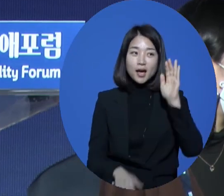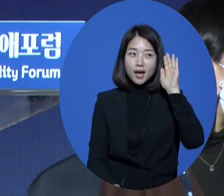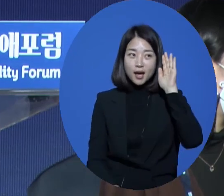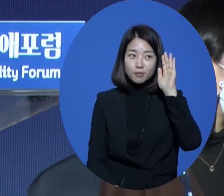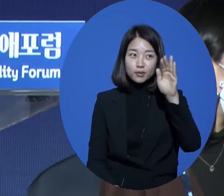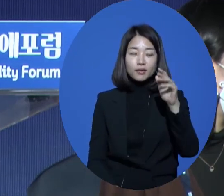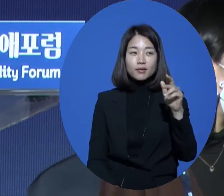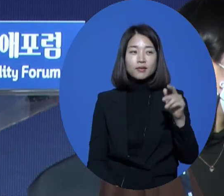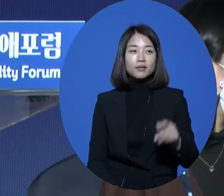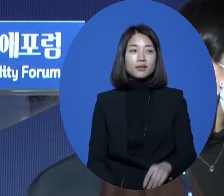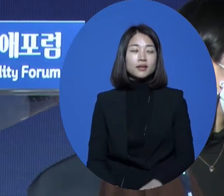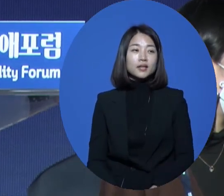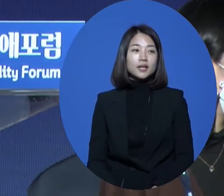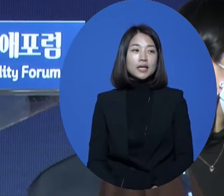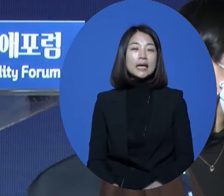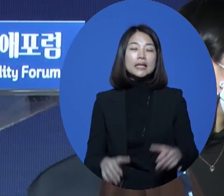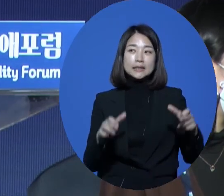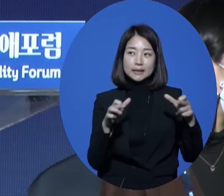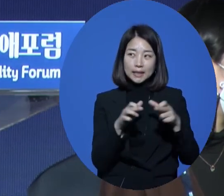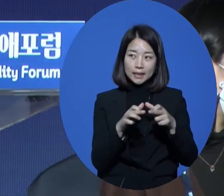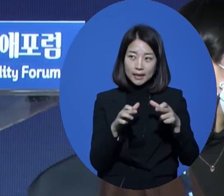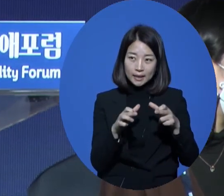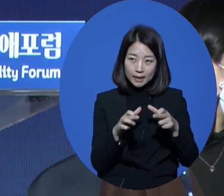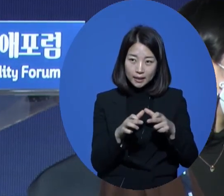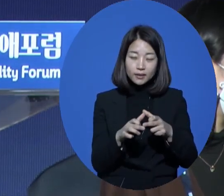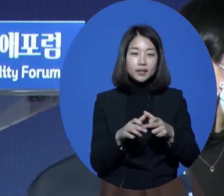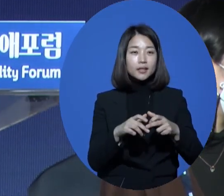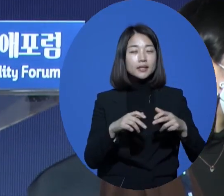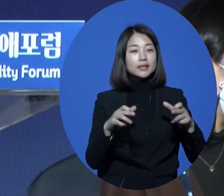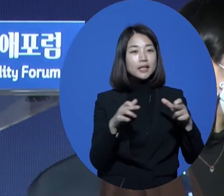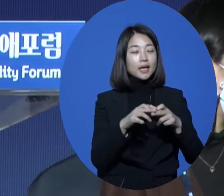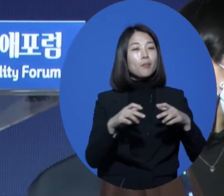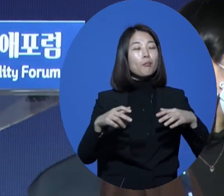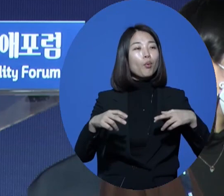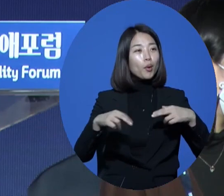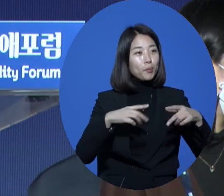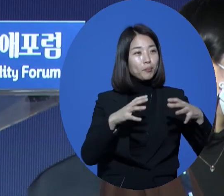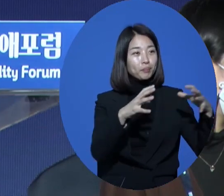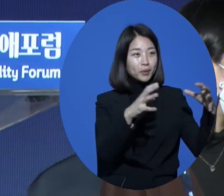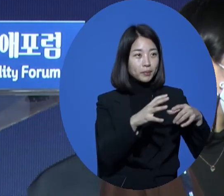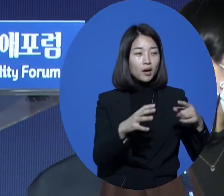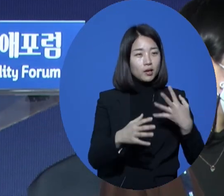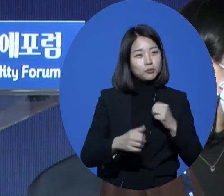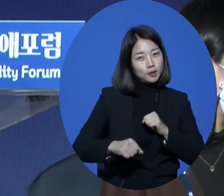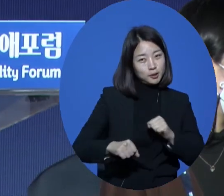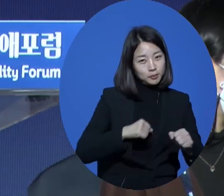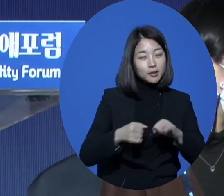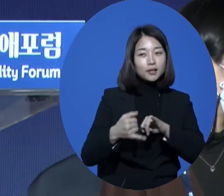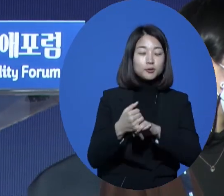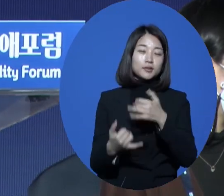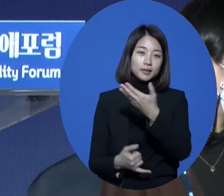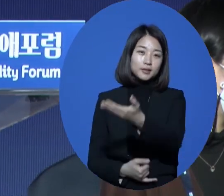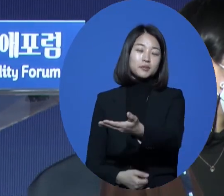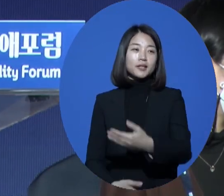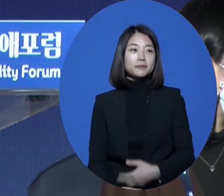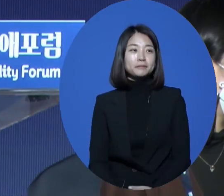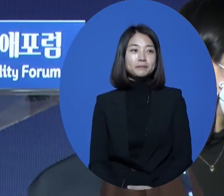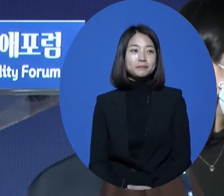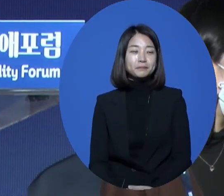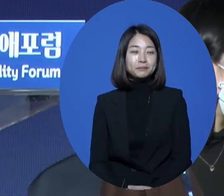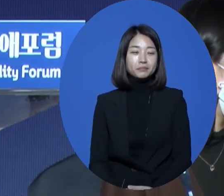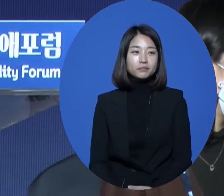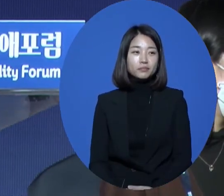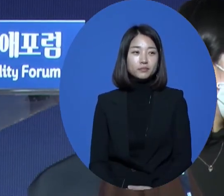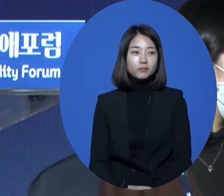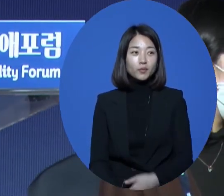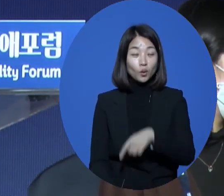앞으로 KDF도 이 국내 연대를 더욱더 굳건하게 다져나갈 수 있도록 열심히 활동할 것을 약속드립니다. 그리고